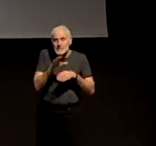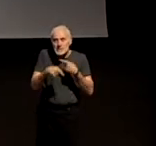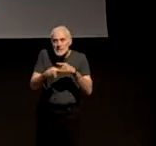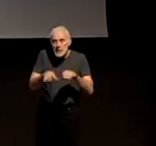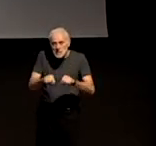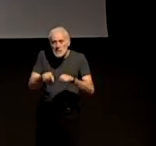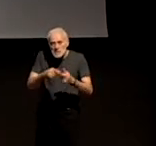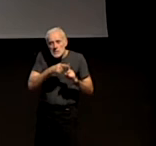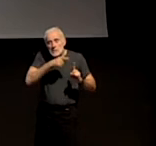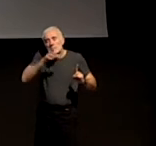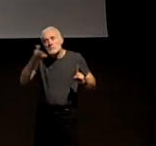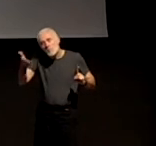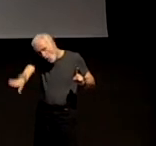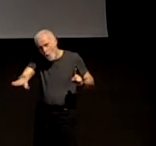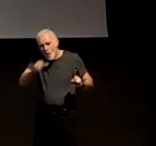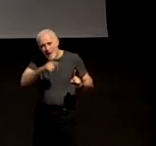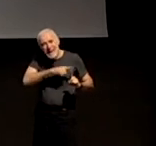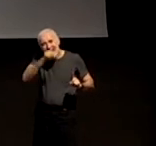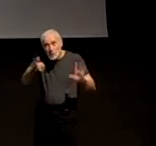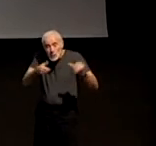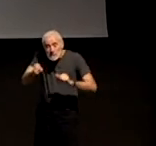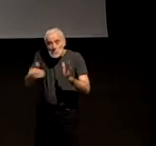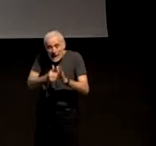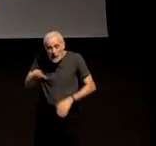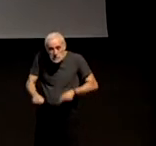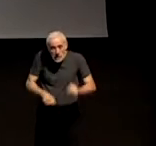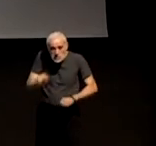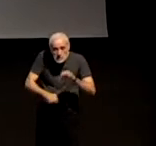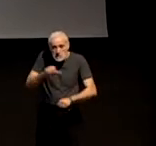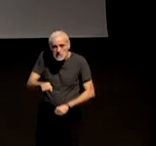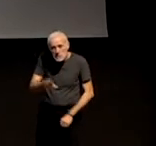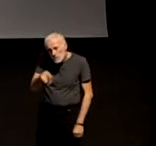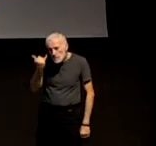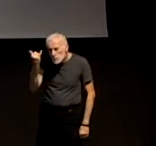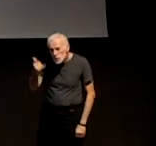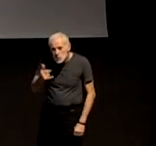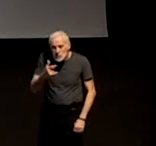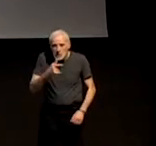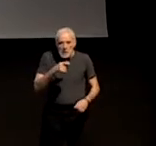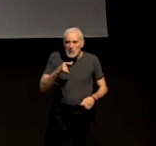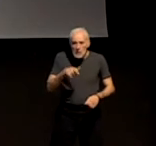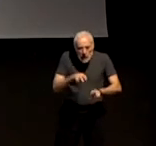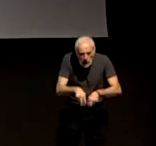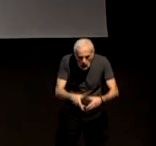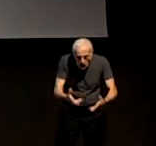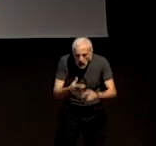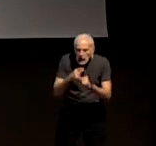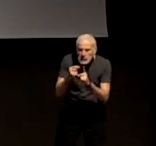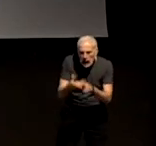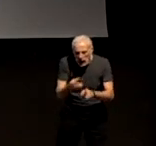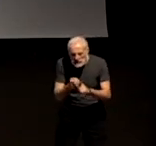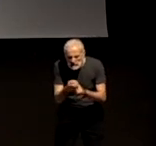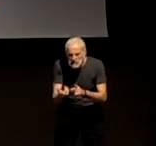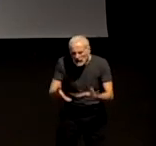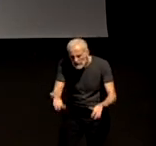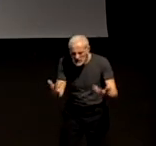l'agriculture notamment quand on parle de la chouette effraie de la chouette chevêche de la hulotte voilà qu'ils mangent et des